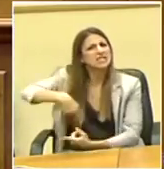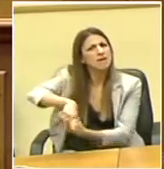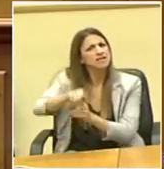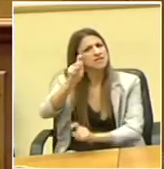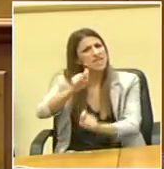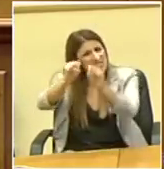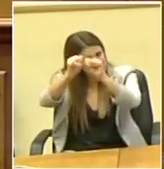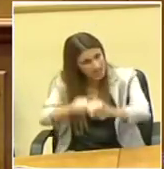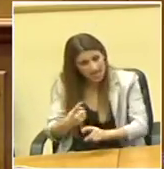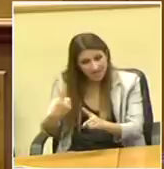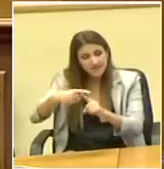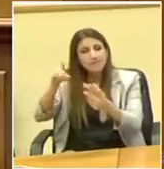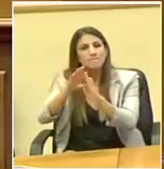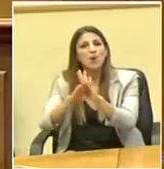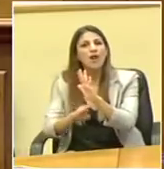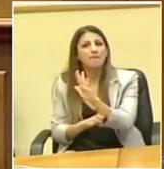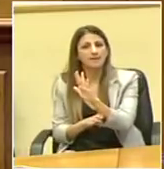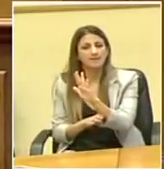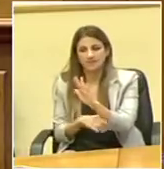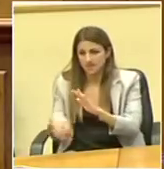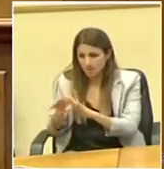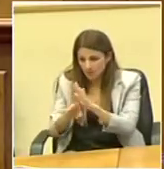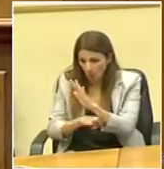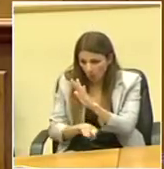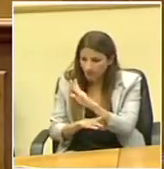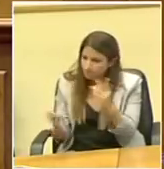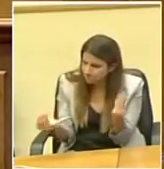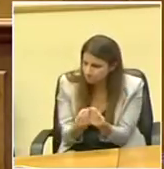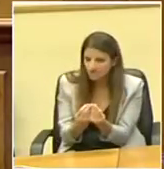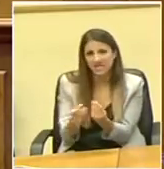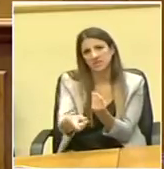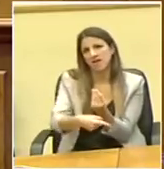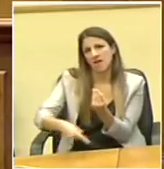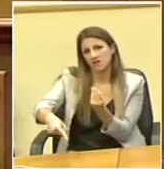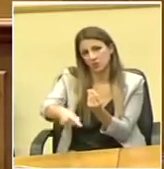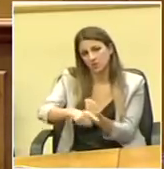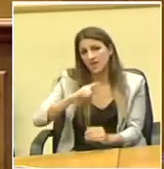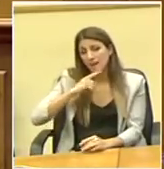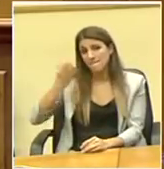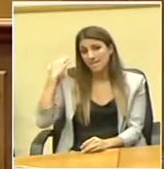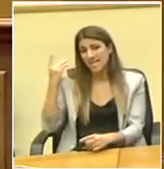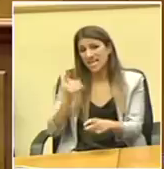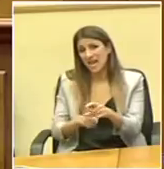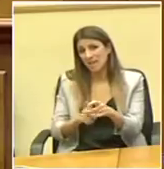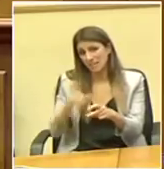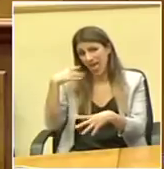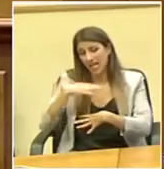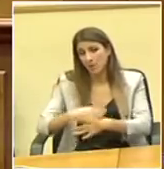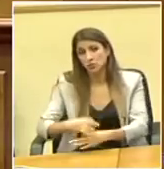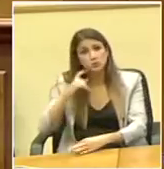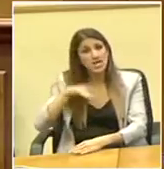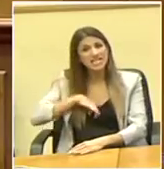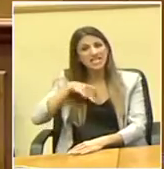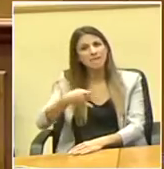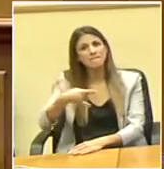και προγράμματα που απευθύνονται σε αυτό το κοινωνικό μπλοκ. Μας είπε η κυρία Παπαρίγα ότι κατά την άποψή της